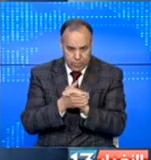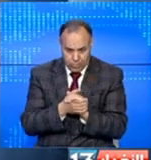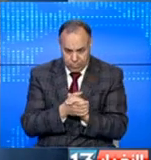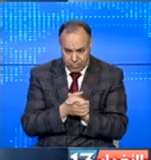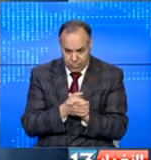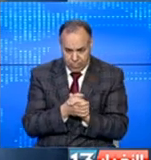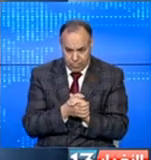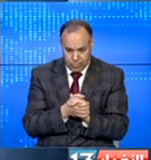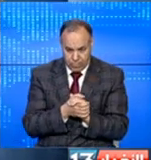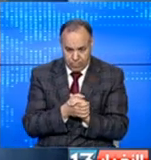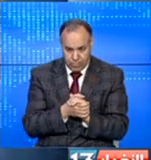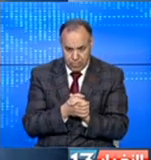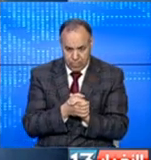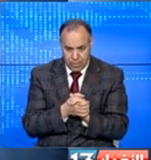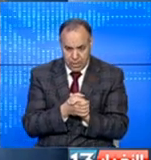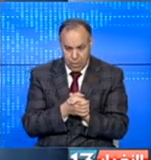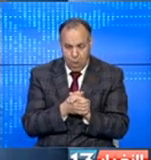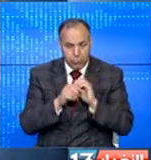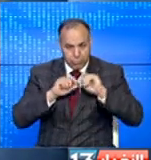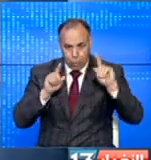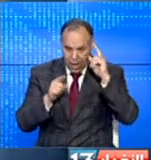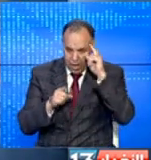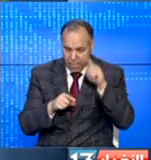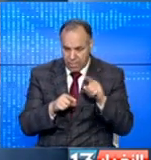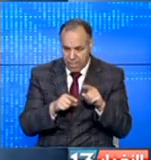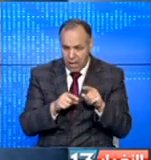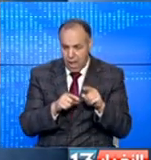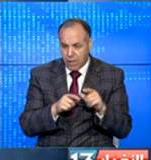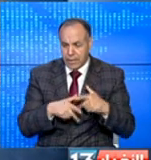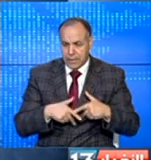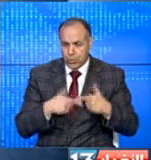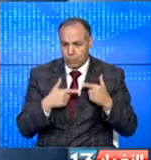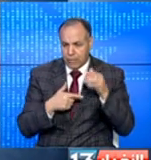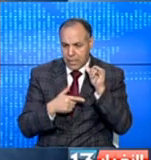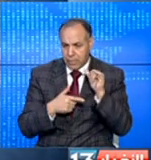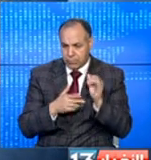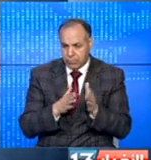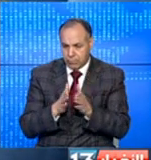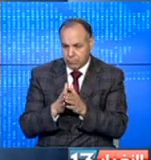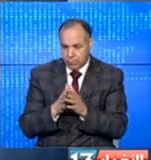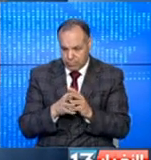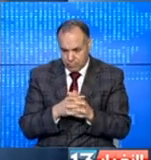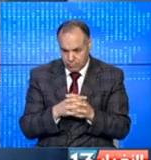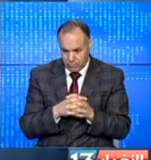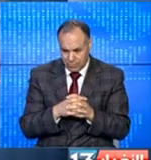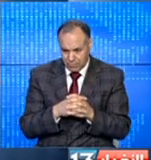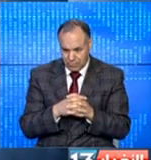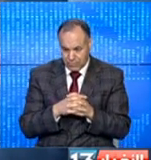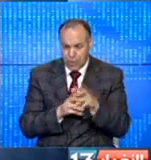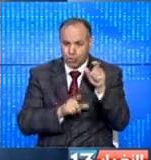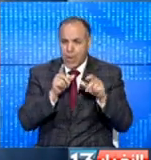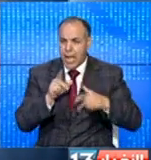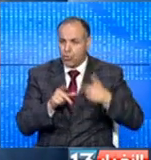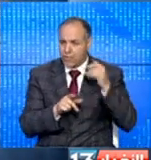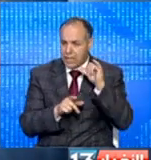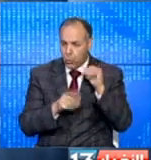بوفدة مرسل الإعلام تحديد ضربة الجالية تخاف تولى، فمن باب الإطمئنان طمأنة الجالية حبينا